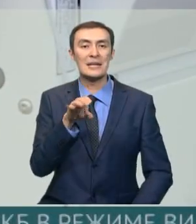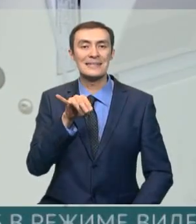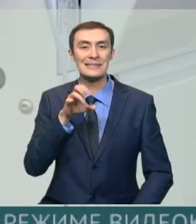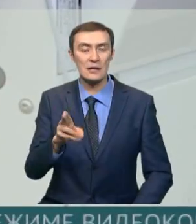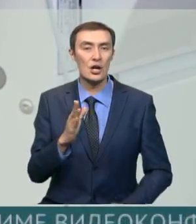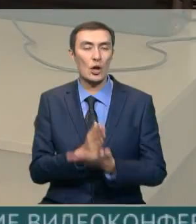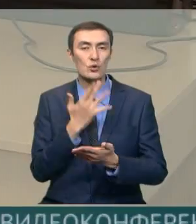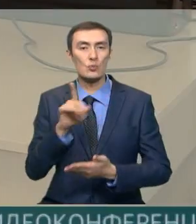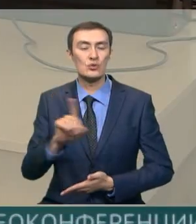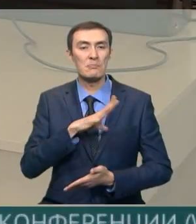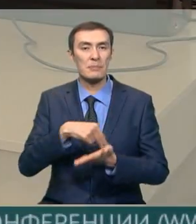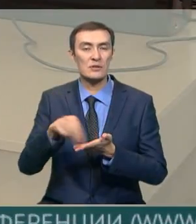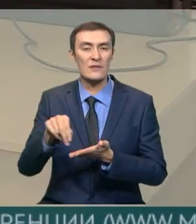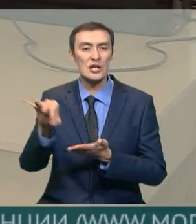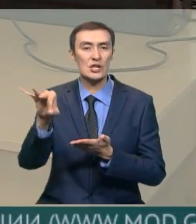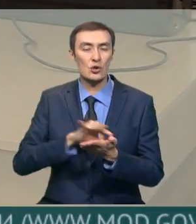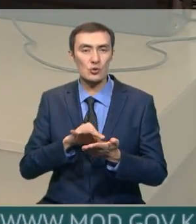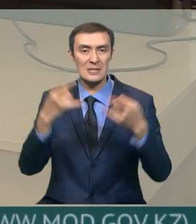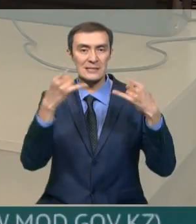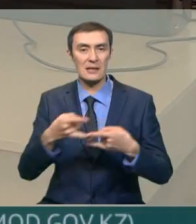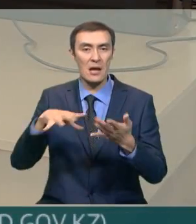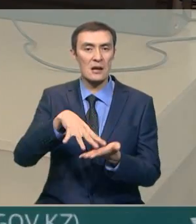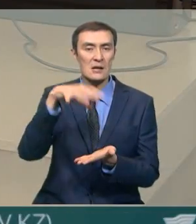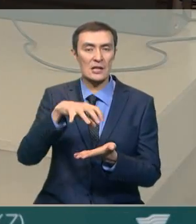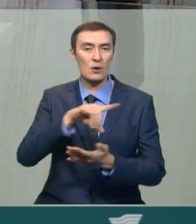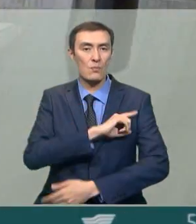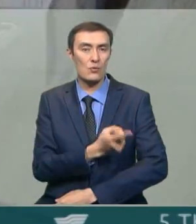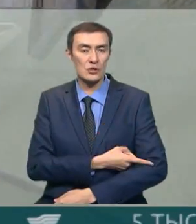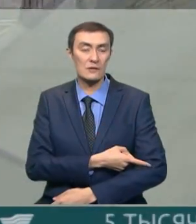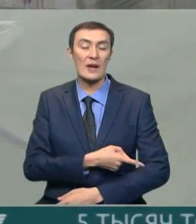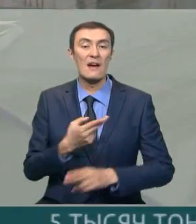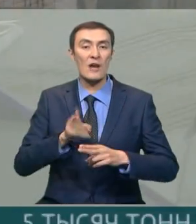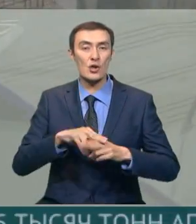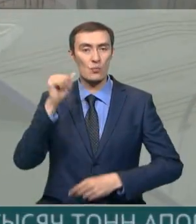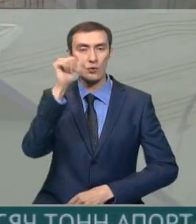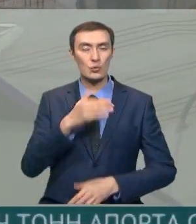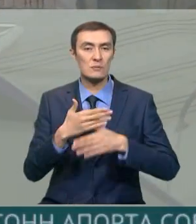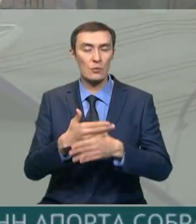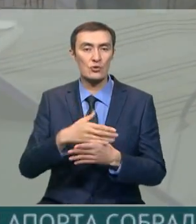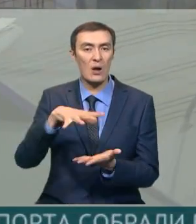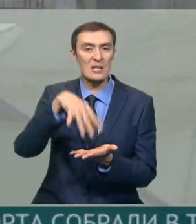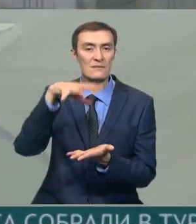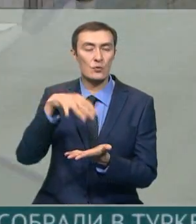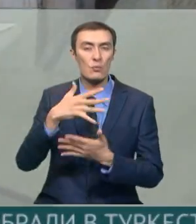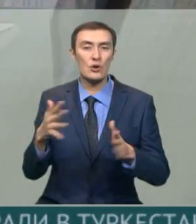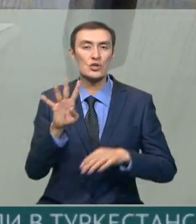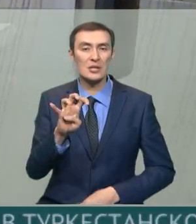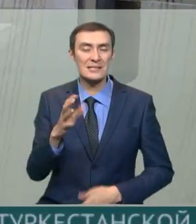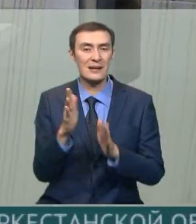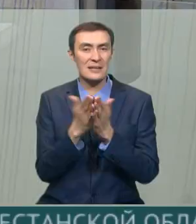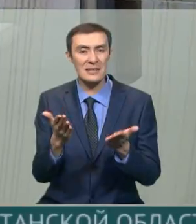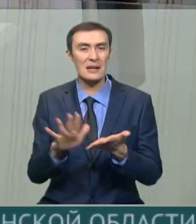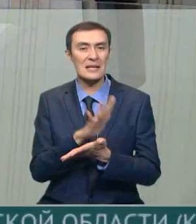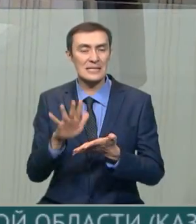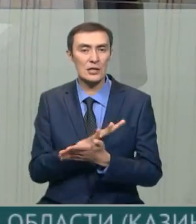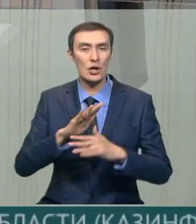находится музей, был приобретен скоростной сканер высокого разрешения. В этом году с его помощью оцифруют больше 400 книг, газет